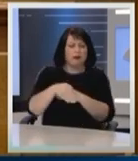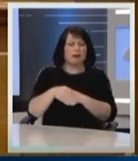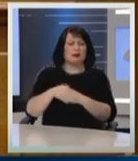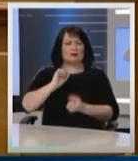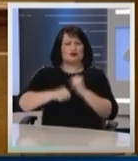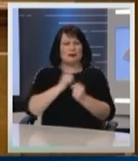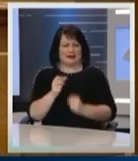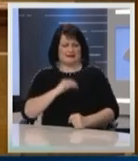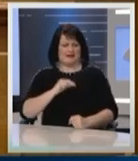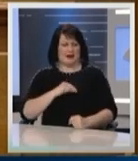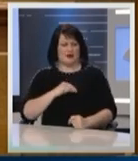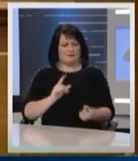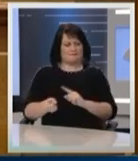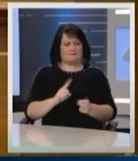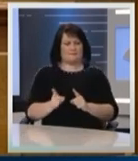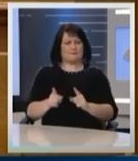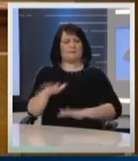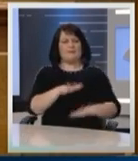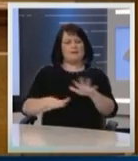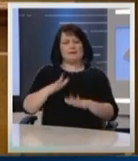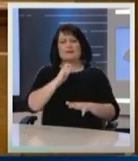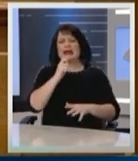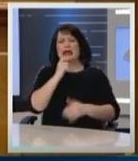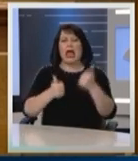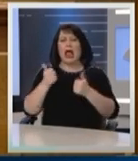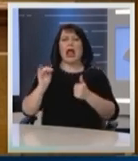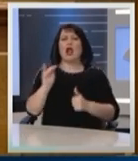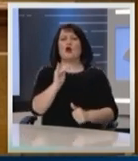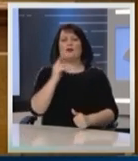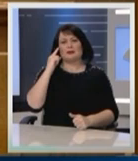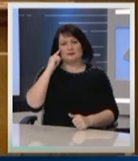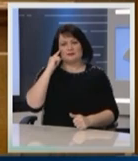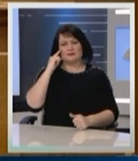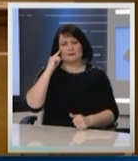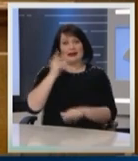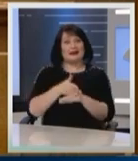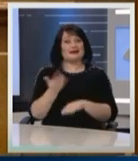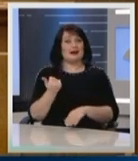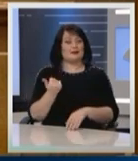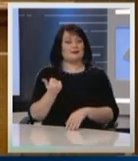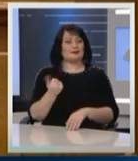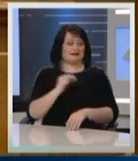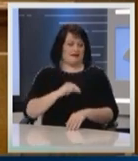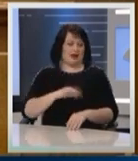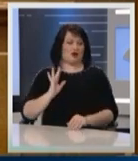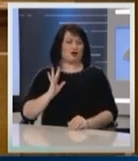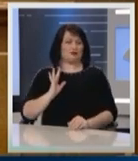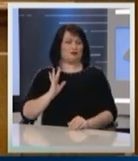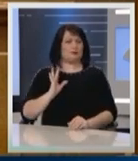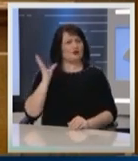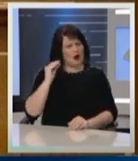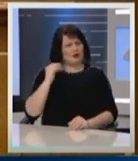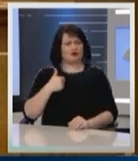θα τον συμφέρει να νοθεύονται οι δημοσκοπήσεις και να μην είναι εγγυημένες? Γιατί και αυτό το έχω